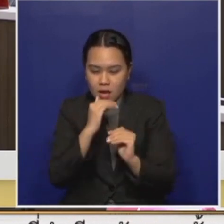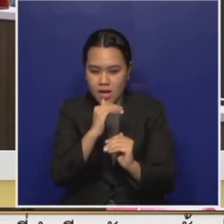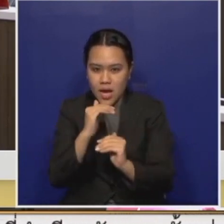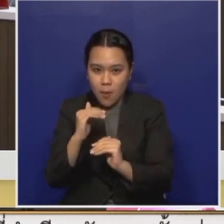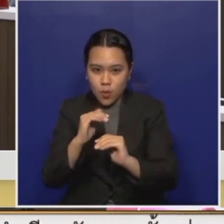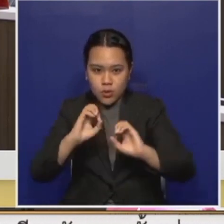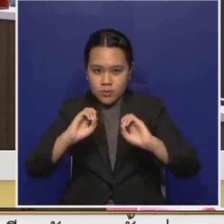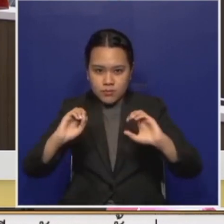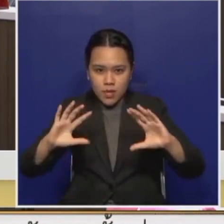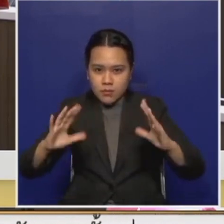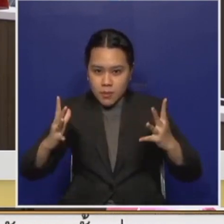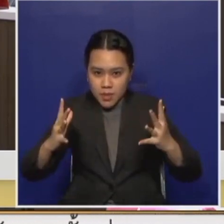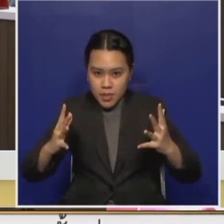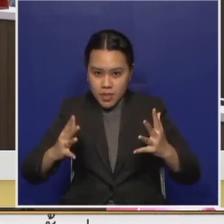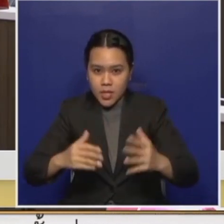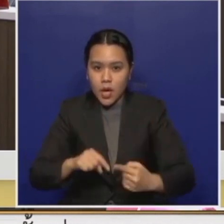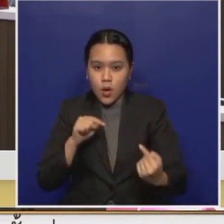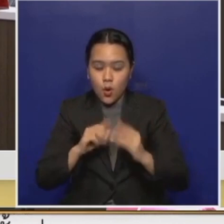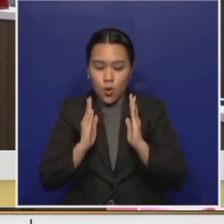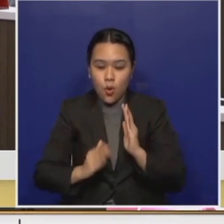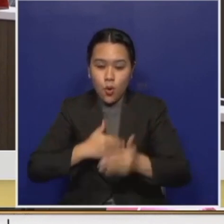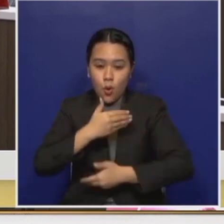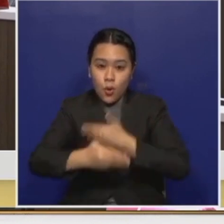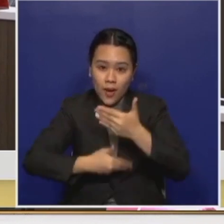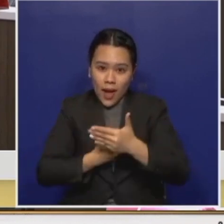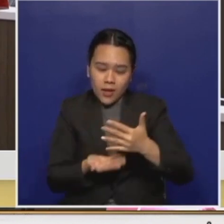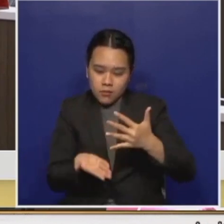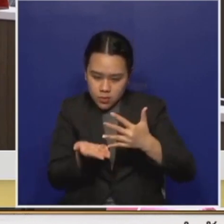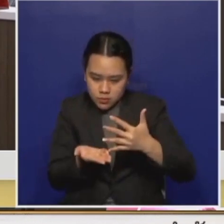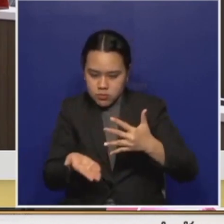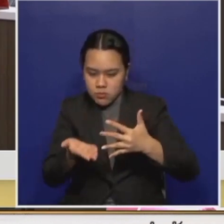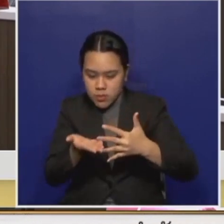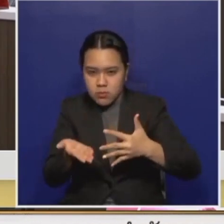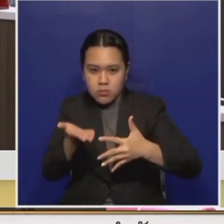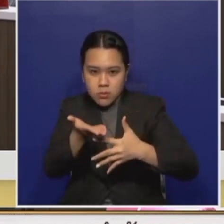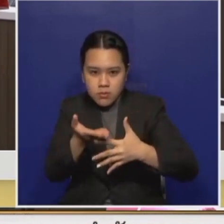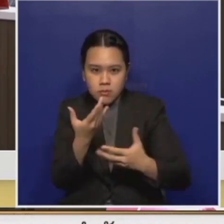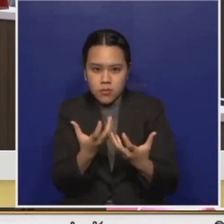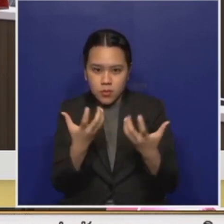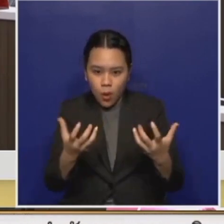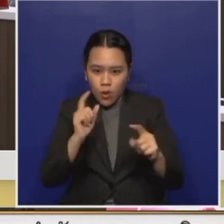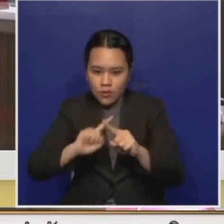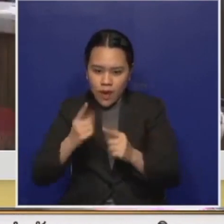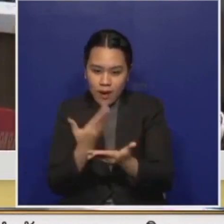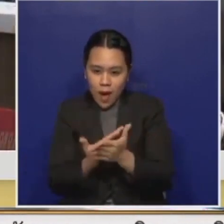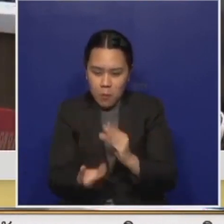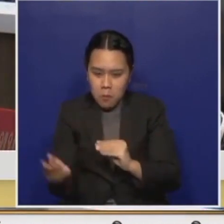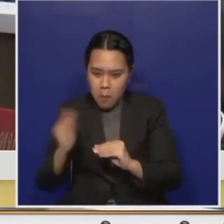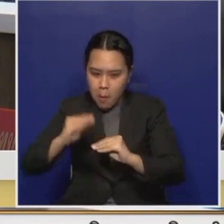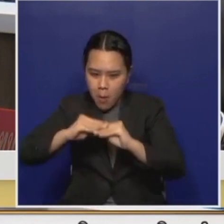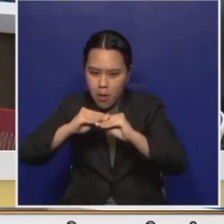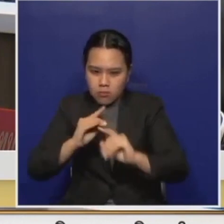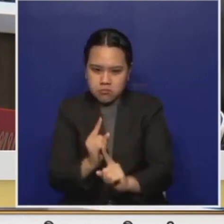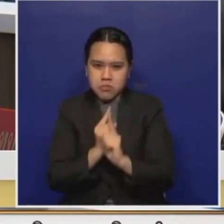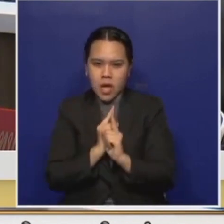บร่างสามารถขึ้นราคาสนค้าหรอระดบบนได้ตามพเบาใจได้ตามพเบาะใจ